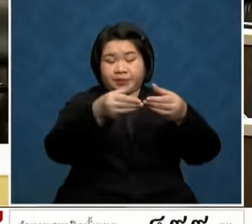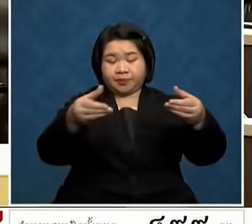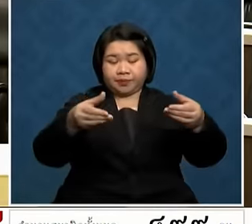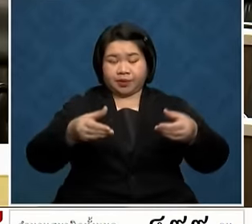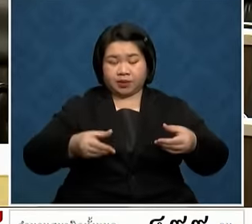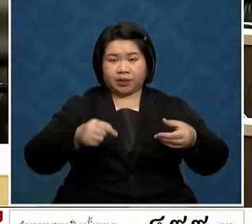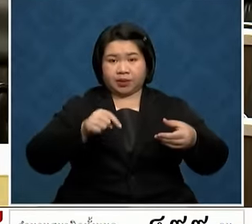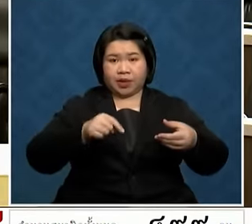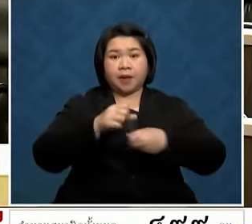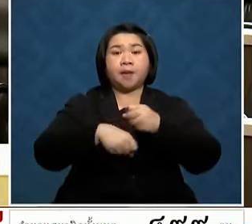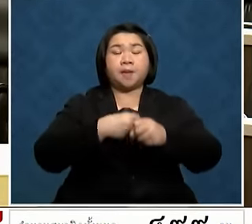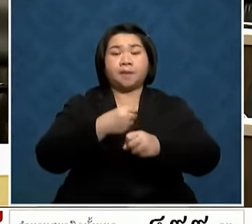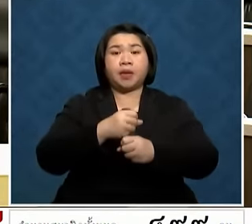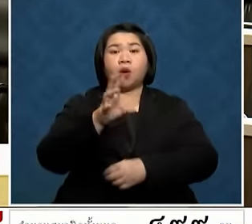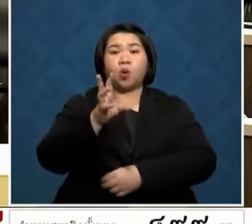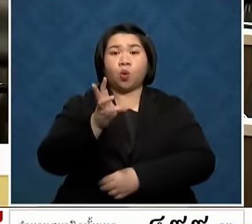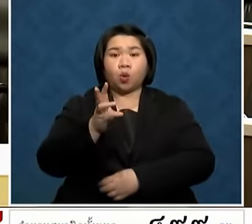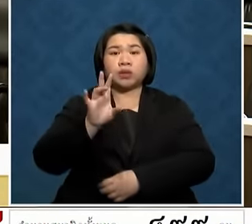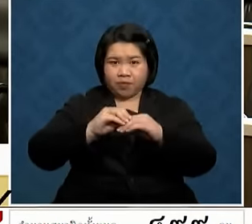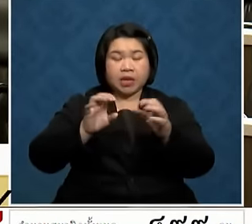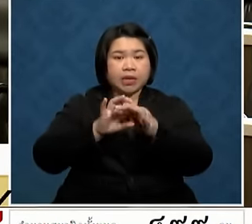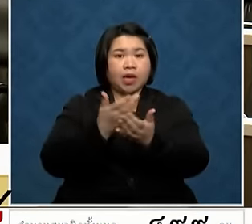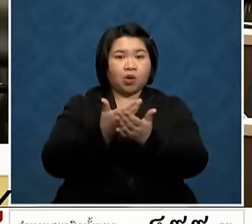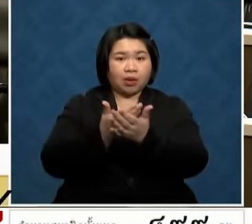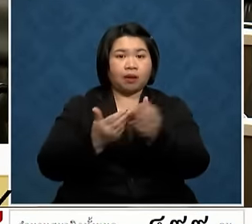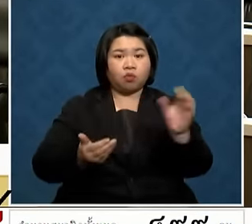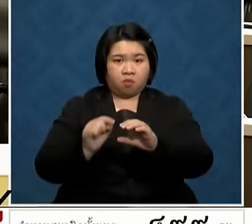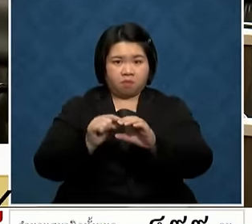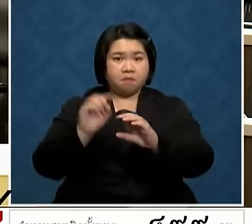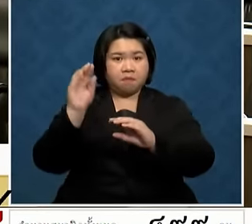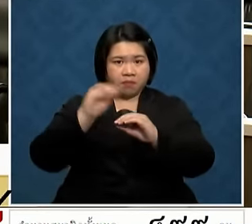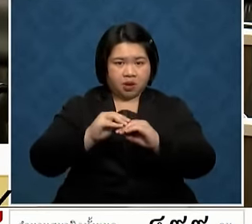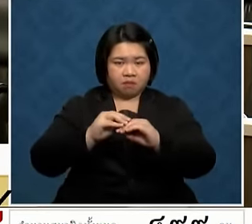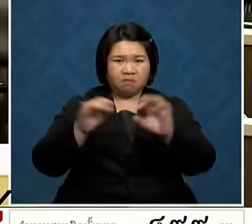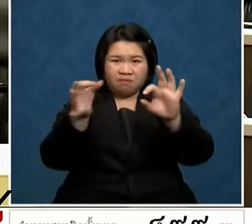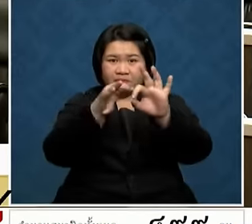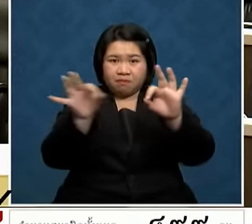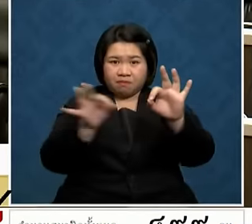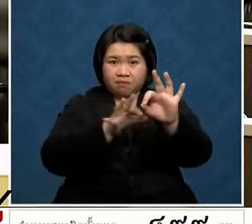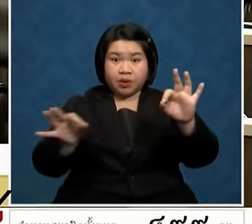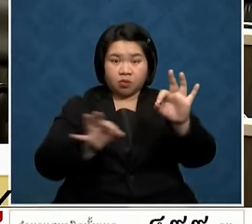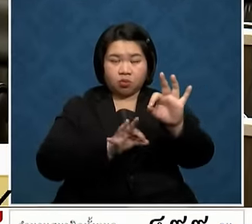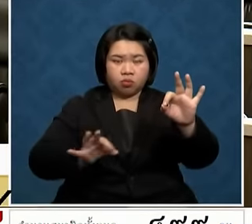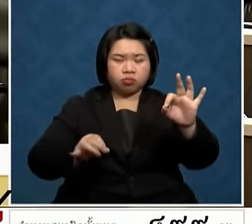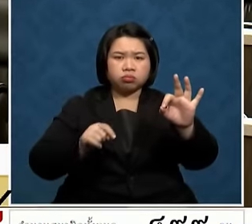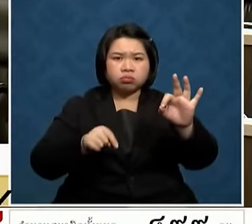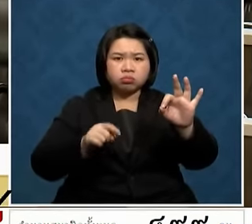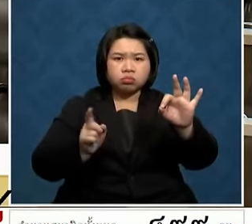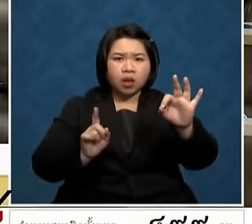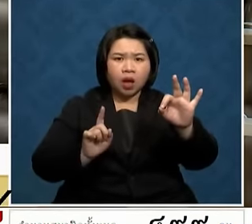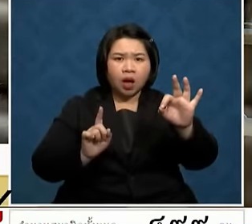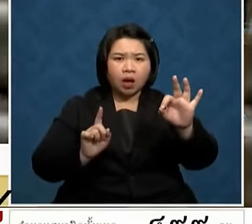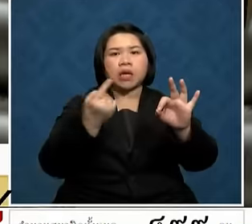จ่ายปี 67เพิ่มเติมเข้ามาซึ่งมีสาระสำคัญแค่